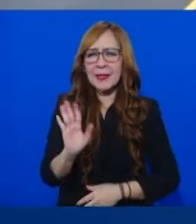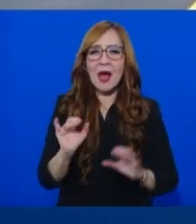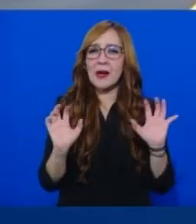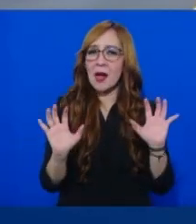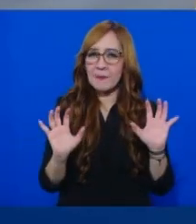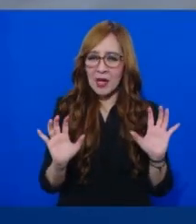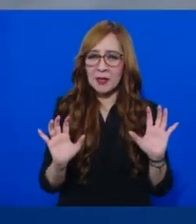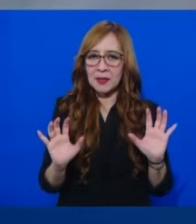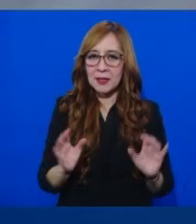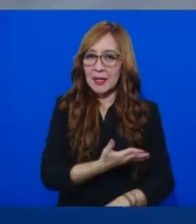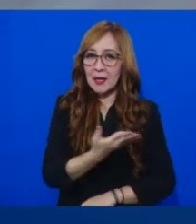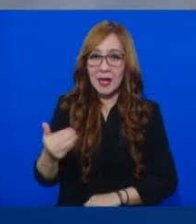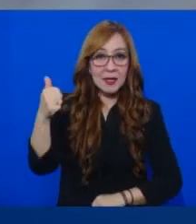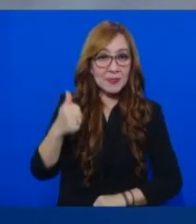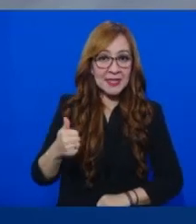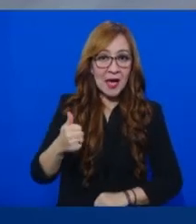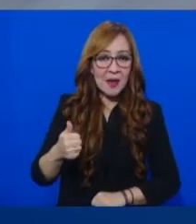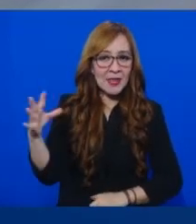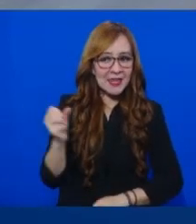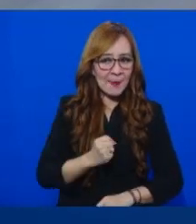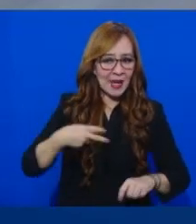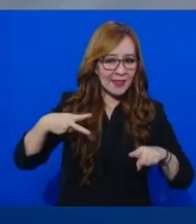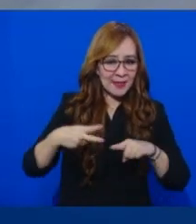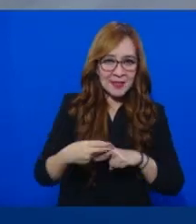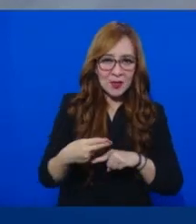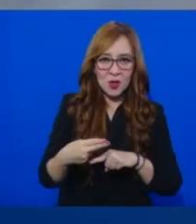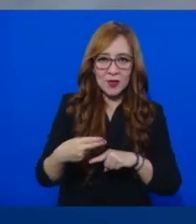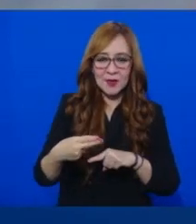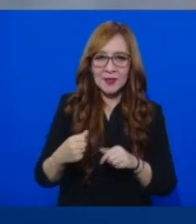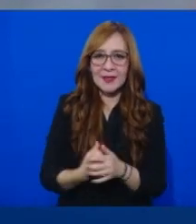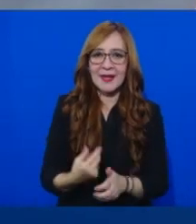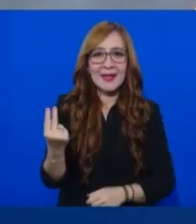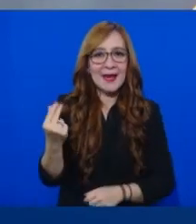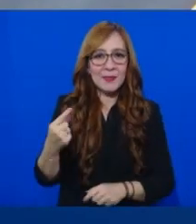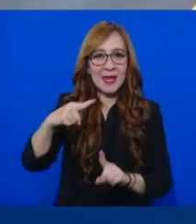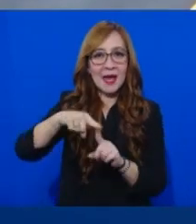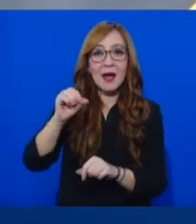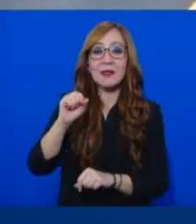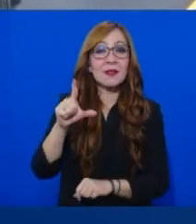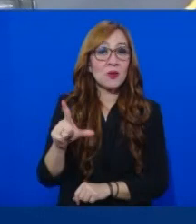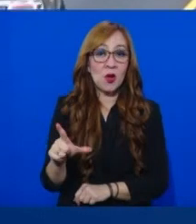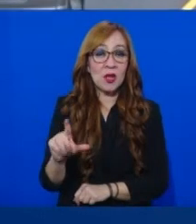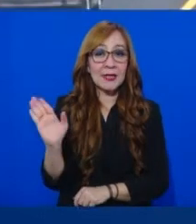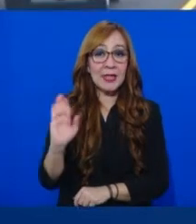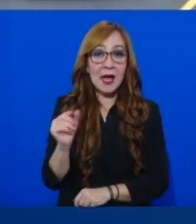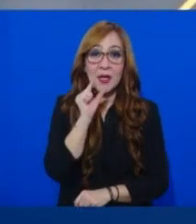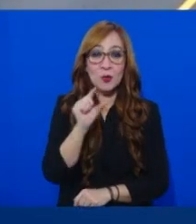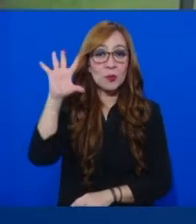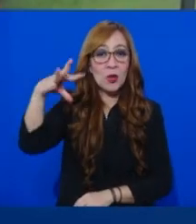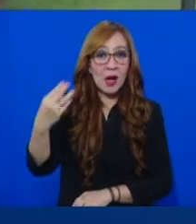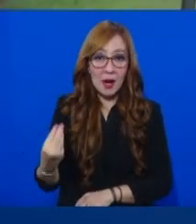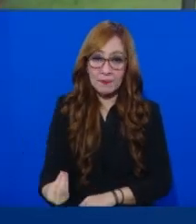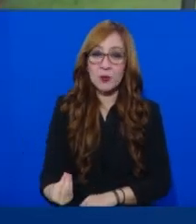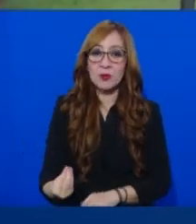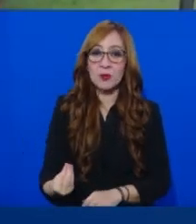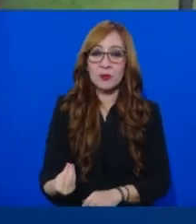juga akan mendapatkan diskon tarif tol karena Jasa Marga juga menyediakan diskon tarif untuk arus balik juga, bukan hanya untuk arus mudik seperti yang sudah